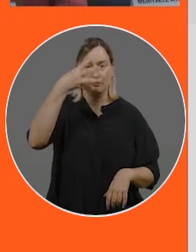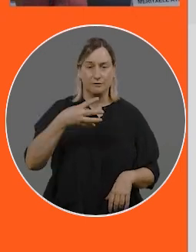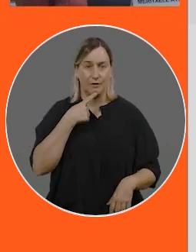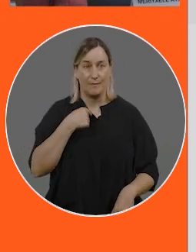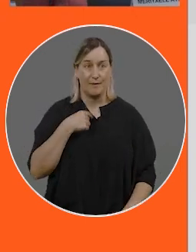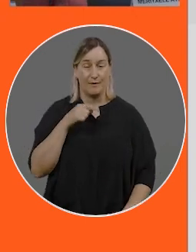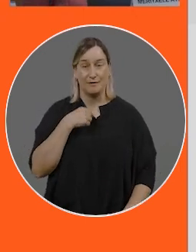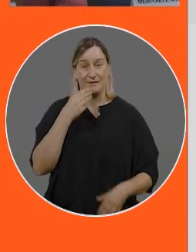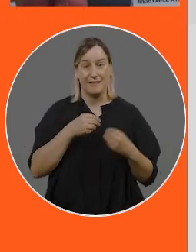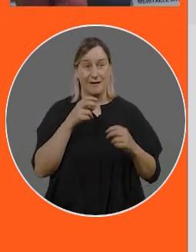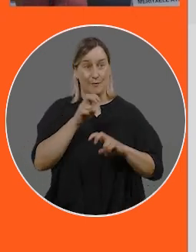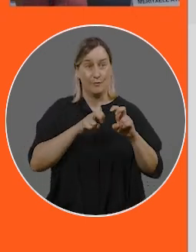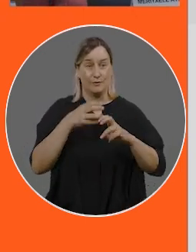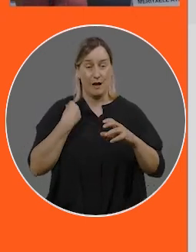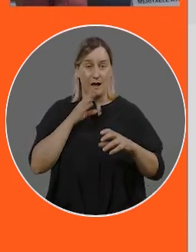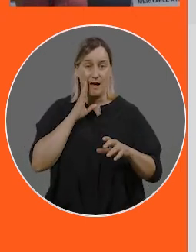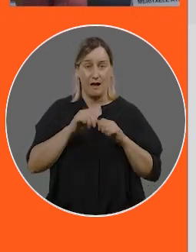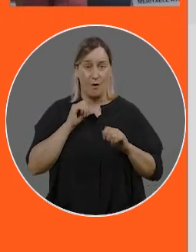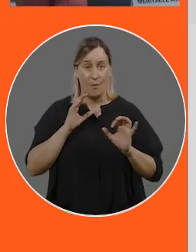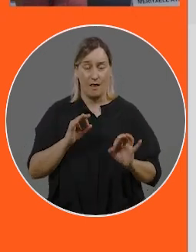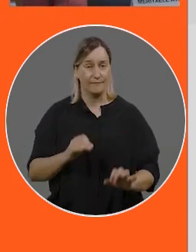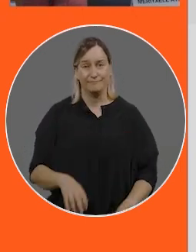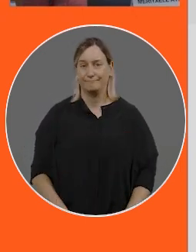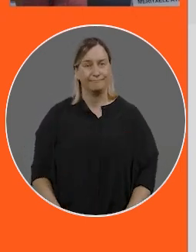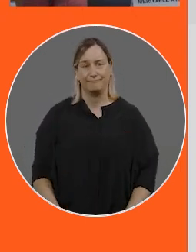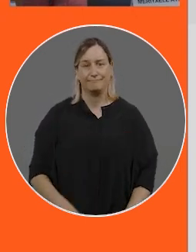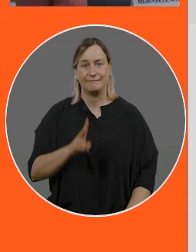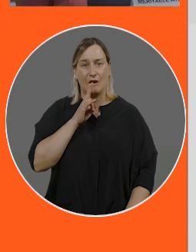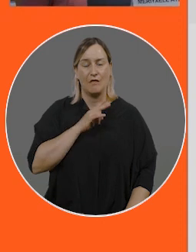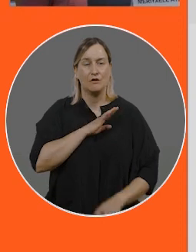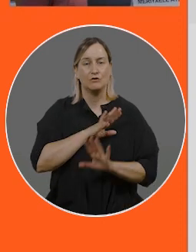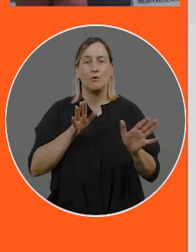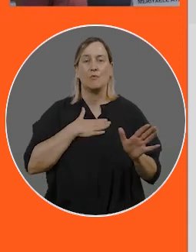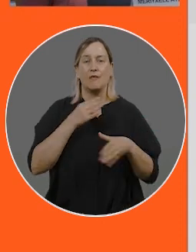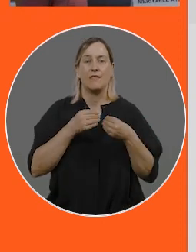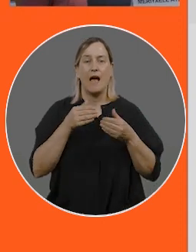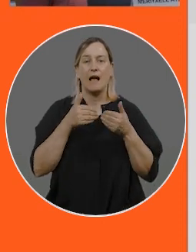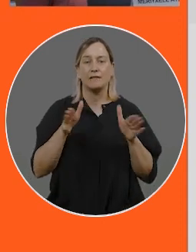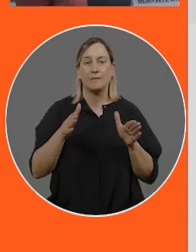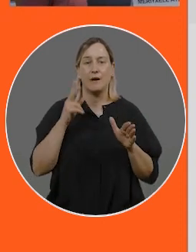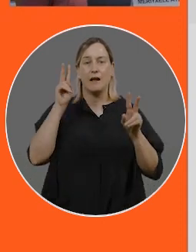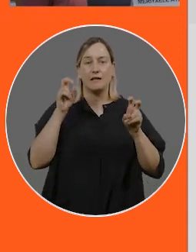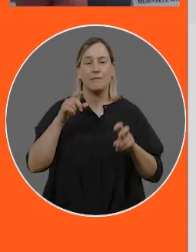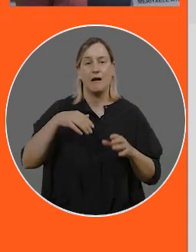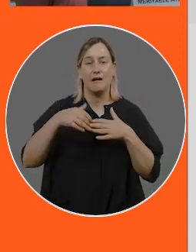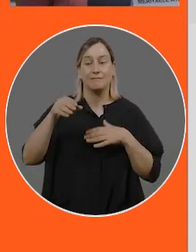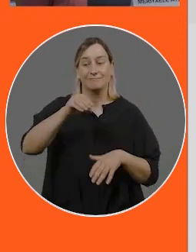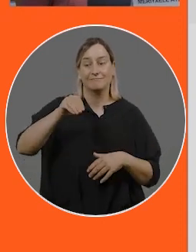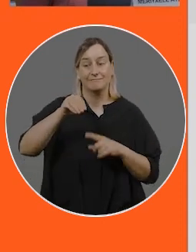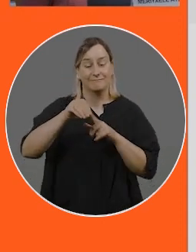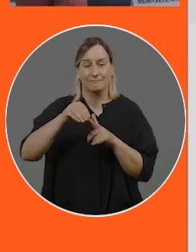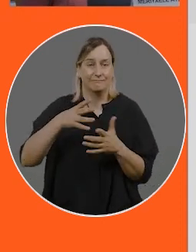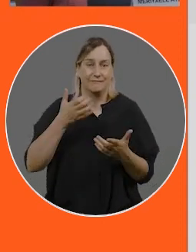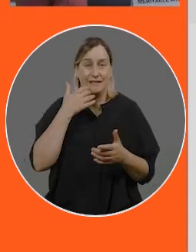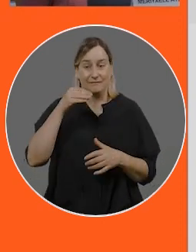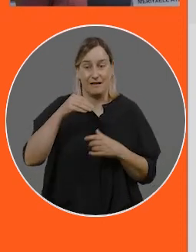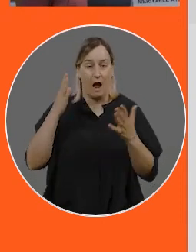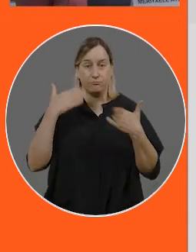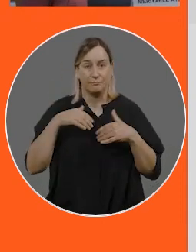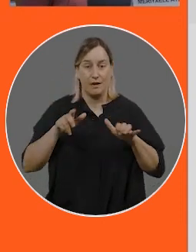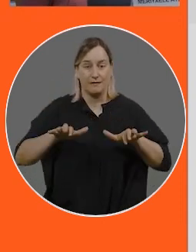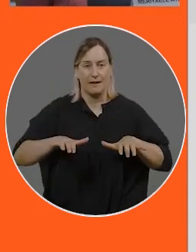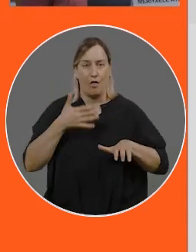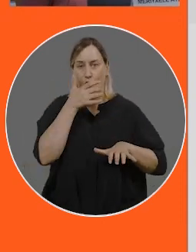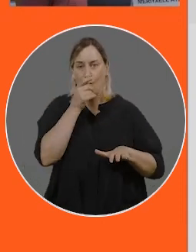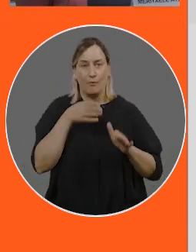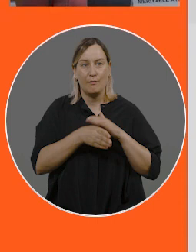aquesta cerca que jo estava fent ara, trobareu que només ho podeu activar amb el ratolí. Doncs és una de les coses essencials i això sí